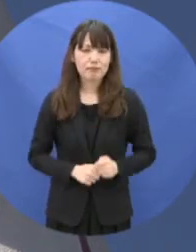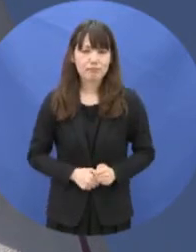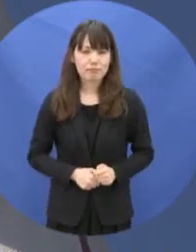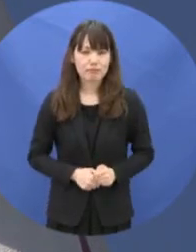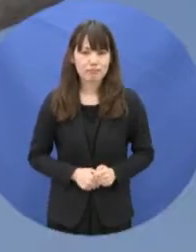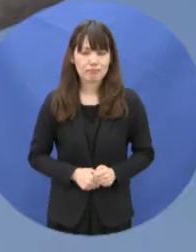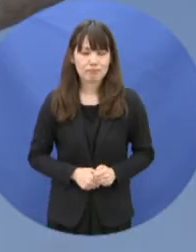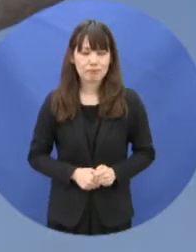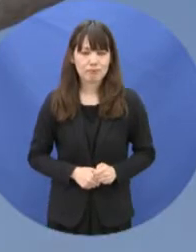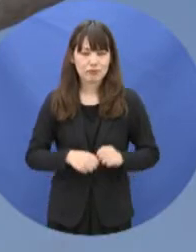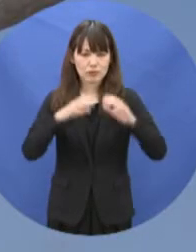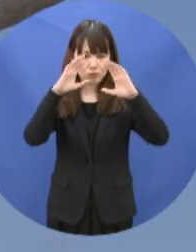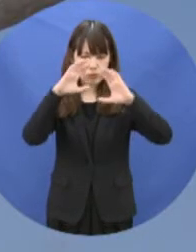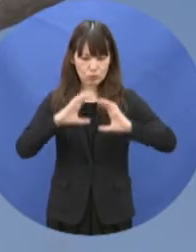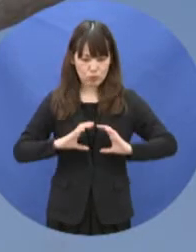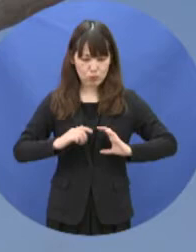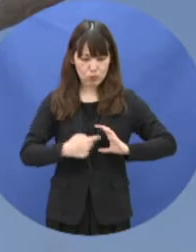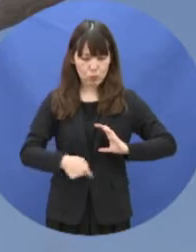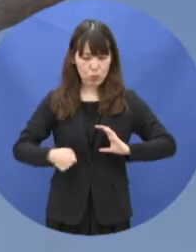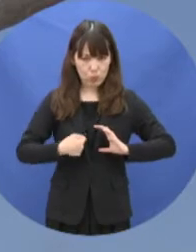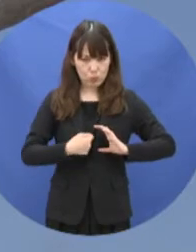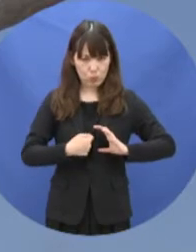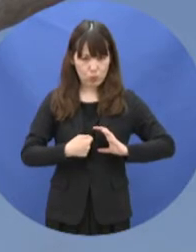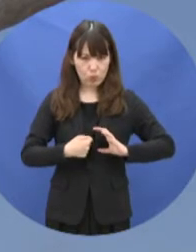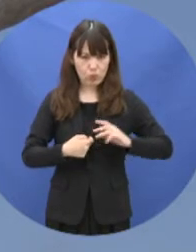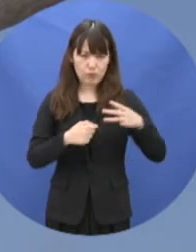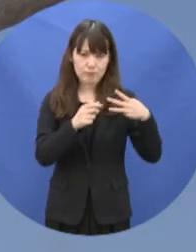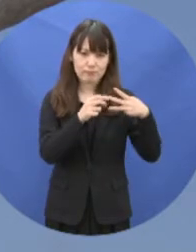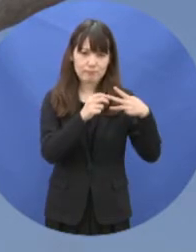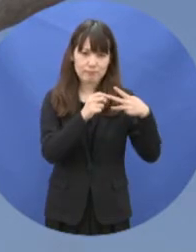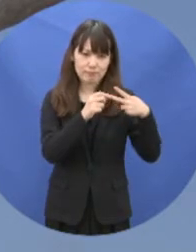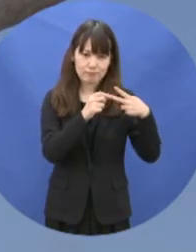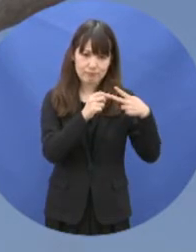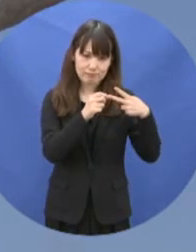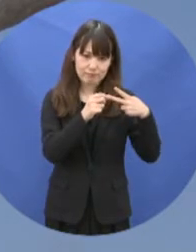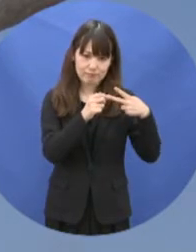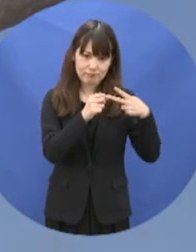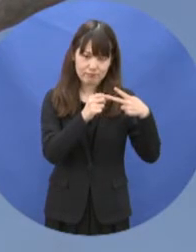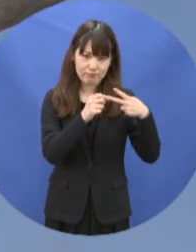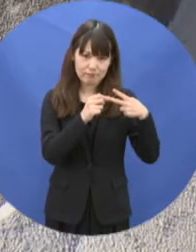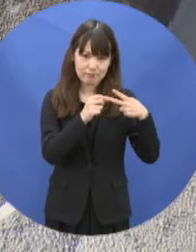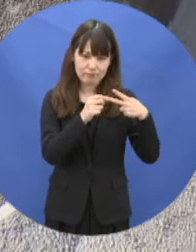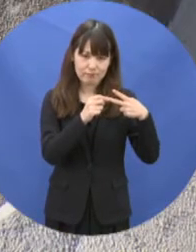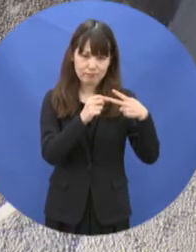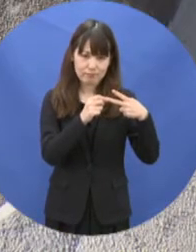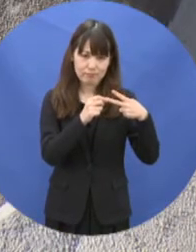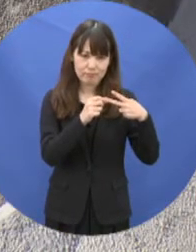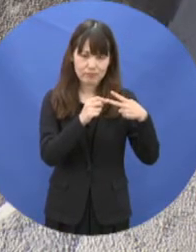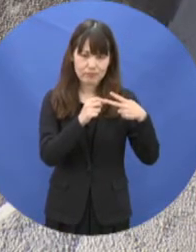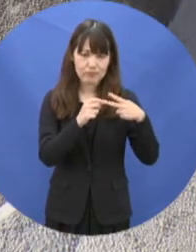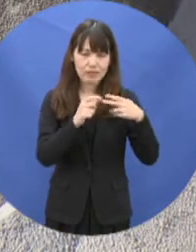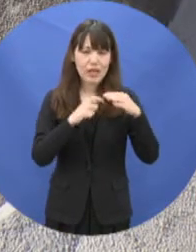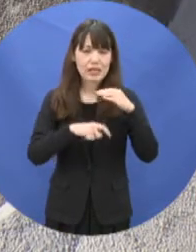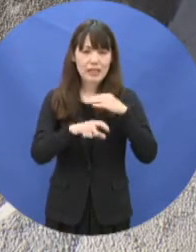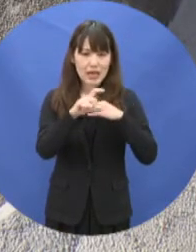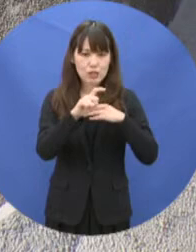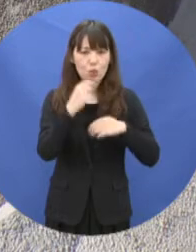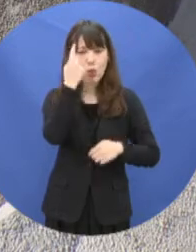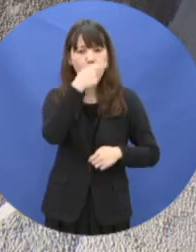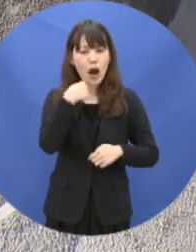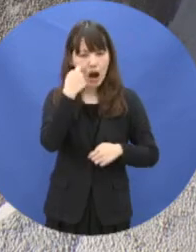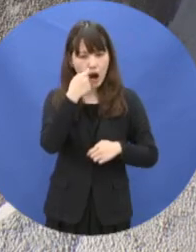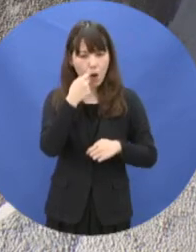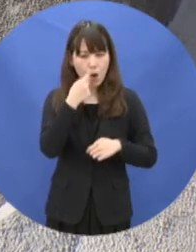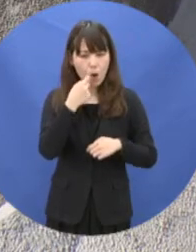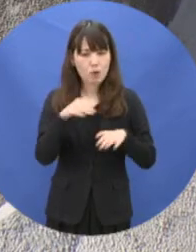で真ん中と言いましょうか、ちょっと下の方にあるあれが現在の、を表す太陽の顔っ